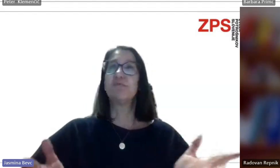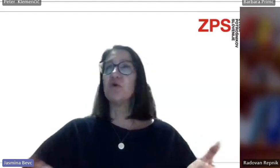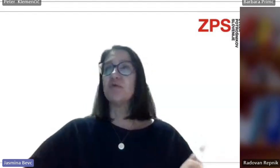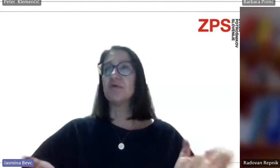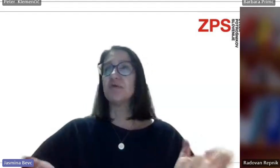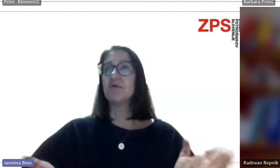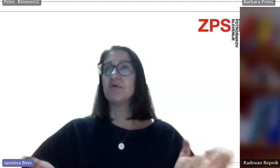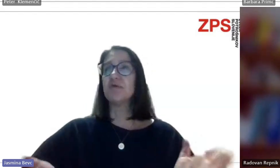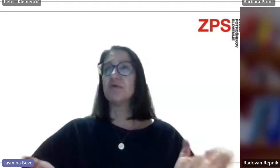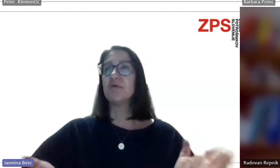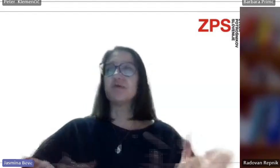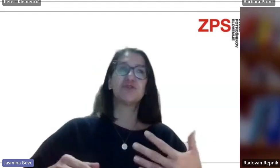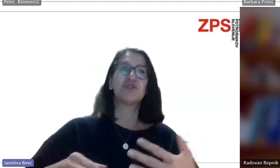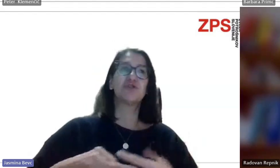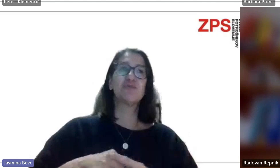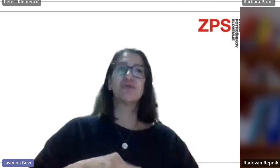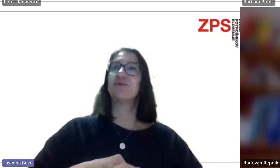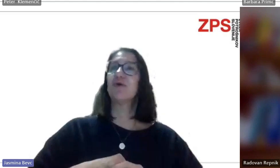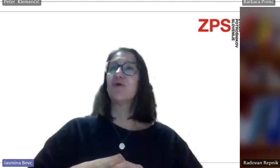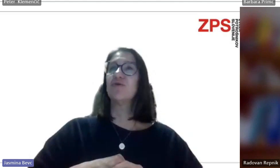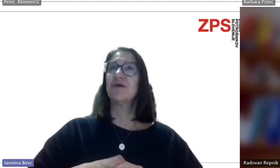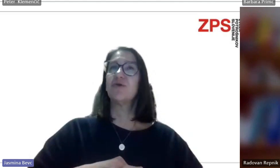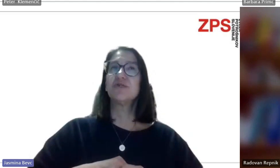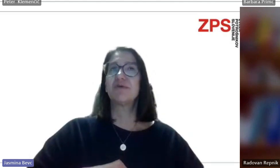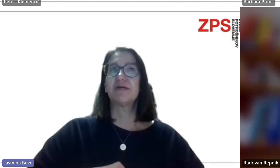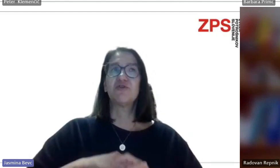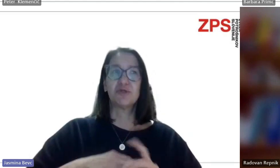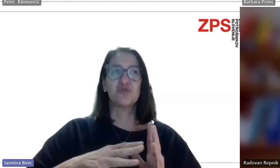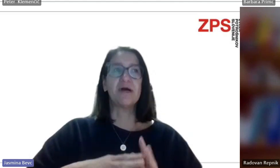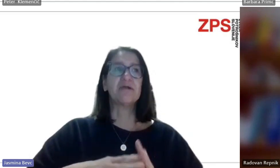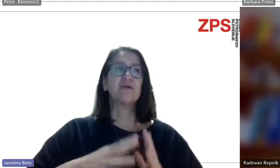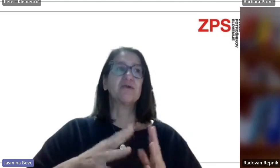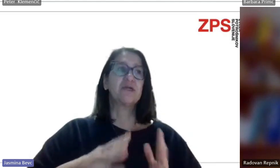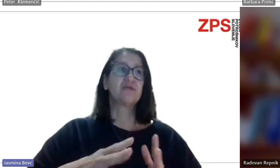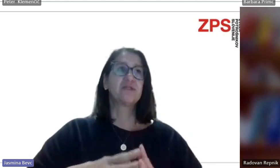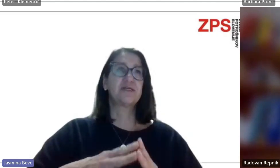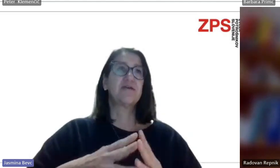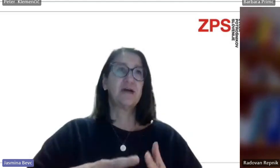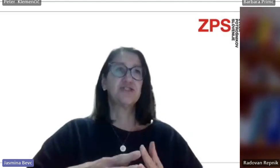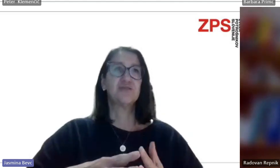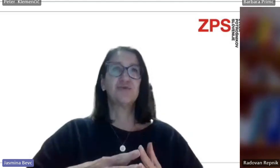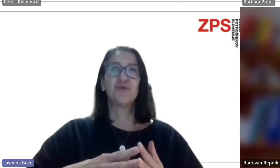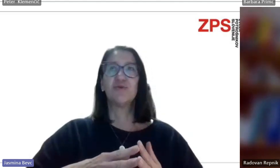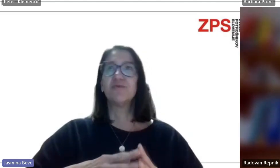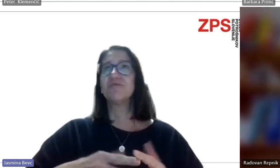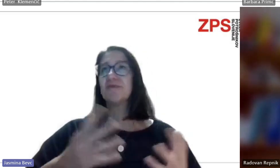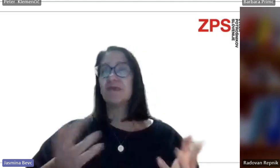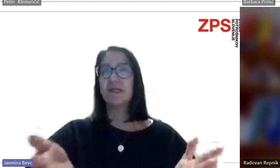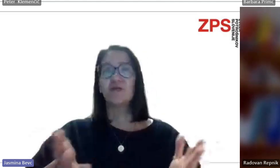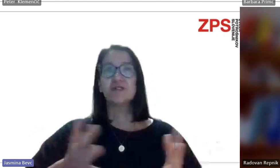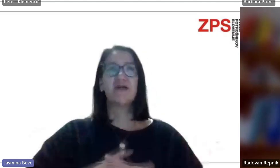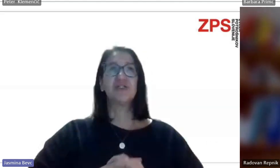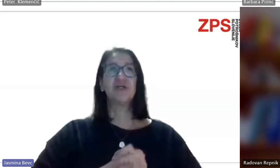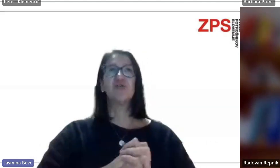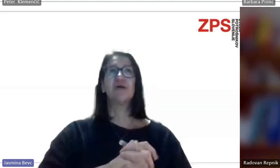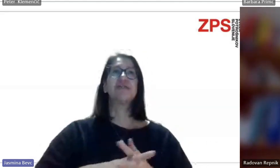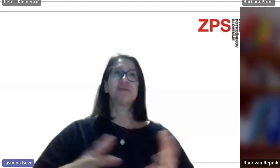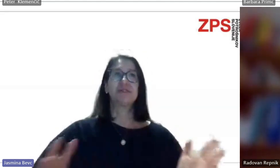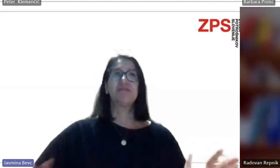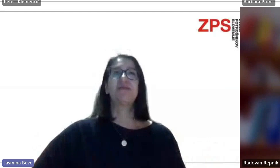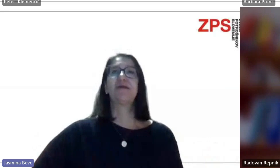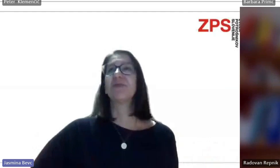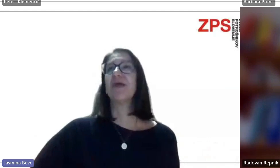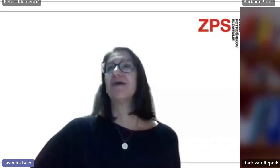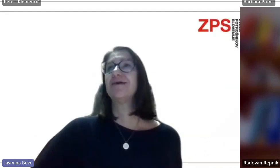vsi skupaj upamo, da boste z našo pomočjo pravzaprav lahko izbrali toplotno črpalko, ki ustreza vašemu domu, velikosti vašega doma